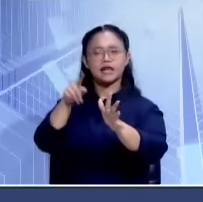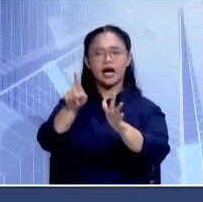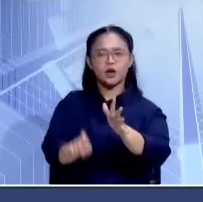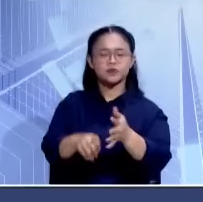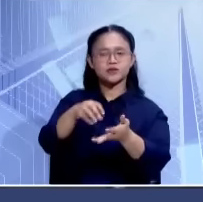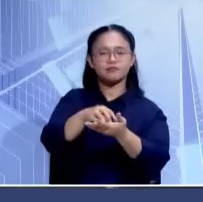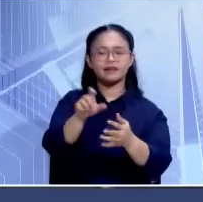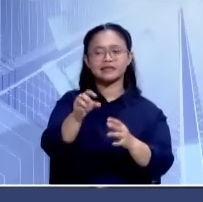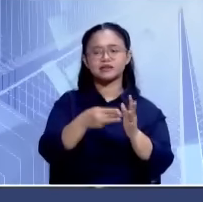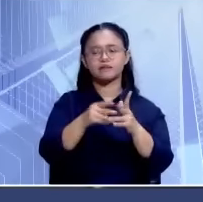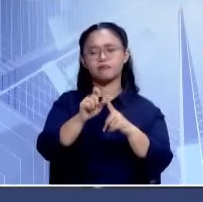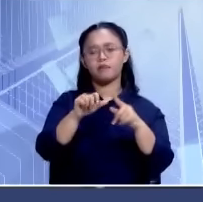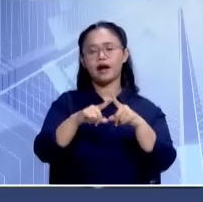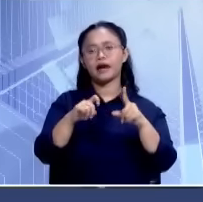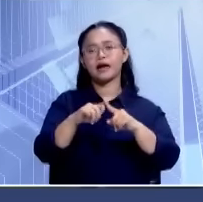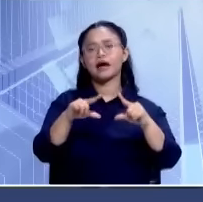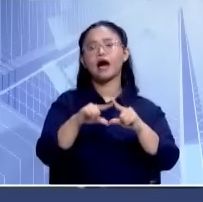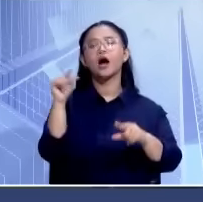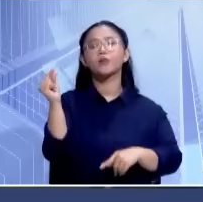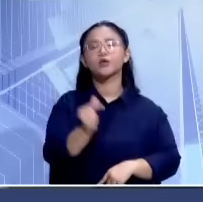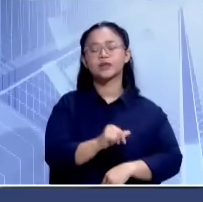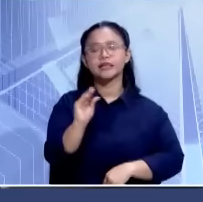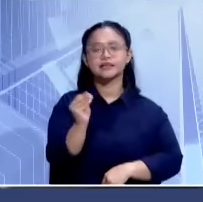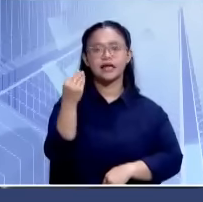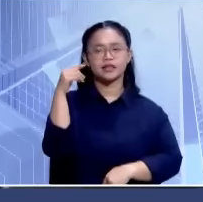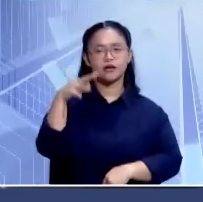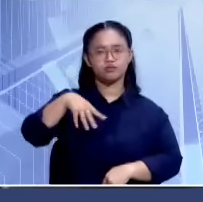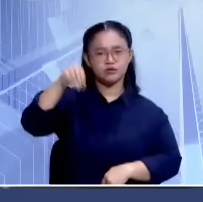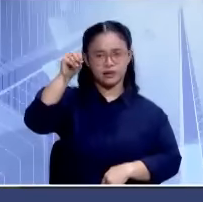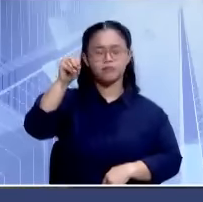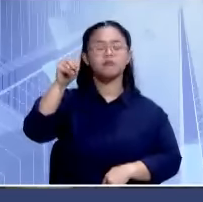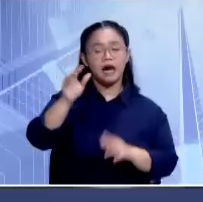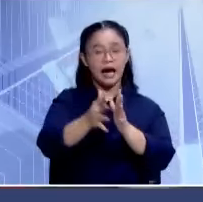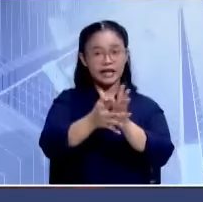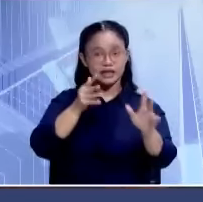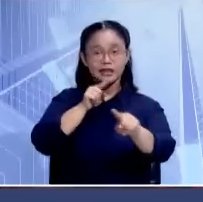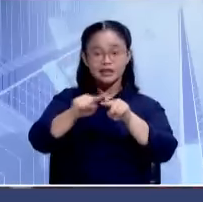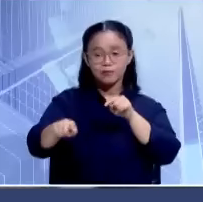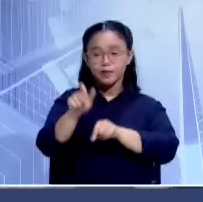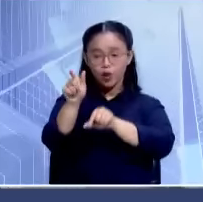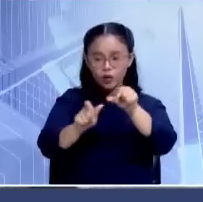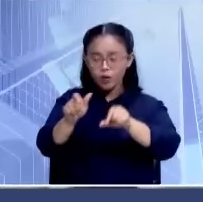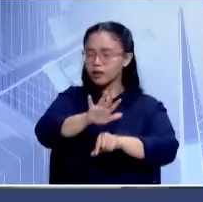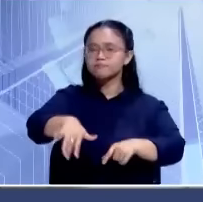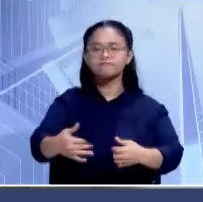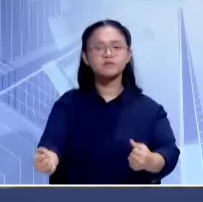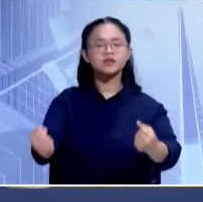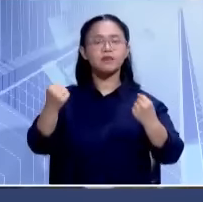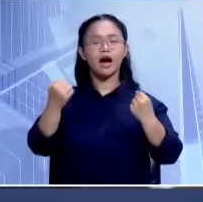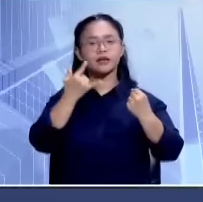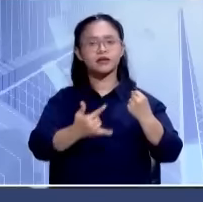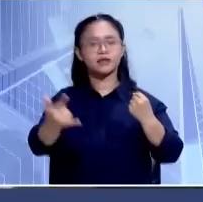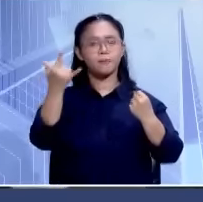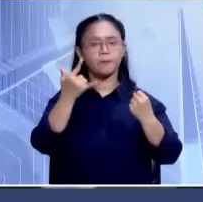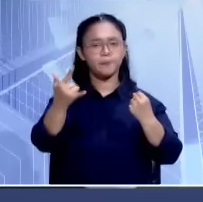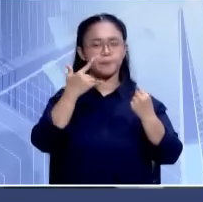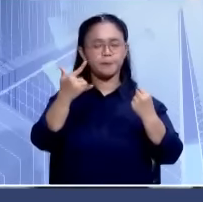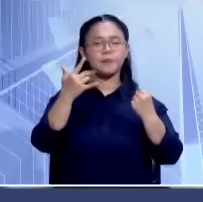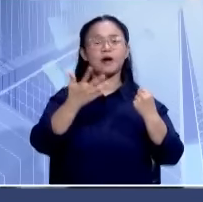Putih, Jakarta Pusat. Meski harus antre berjam-jam, namun hal ini tidak membuat para pencari kerja